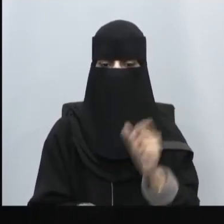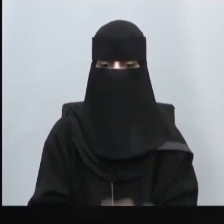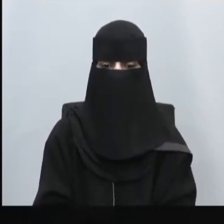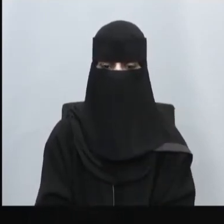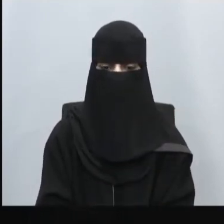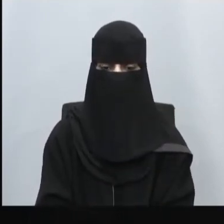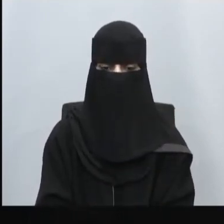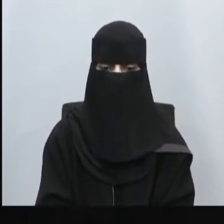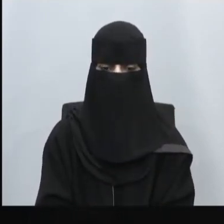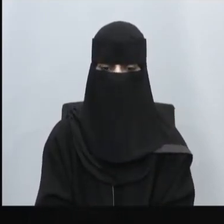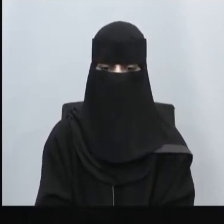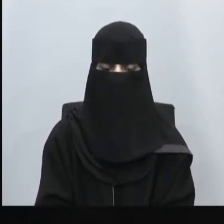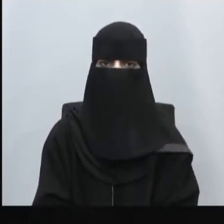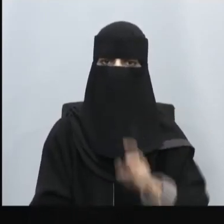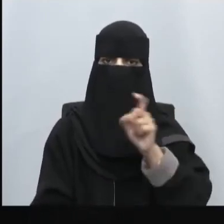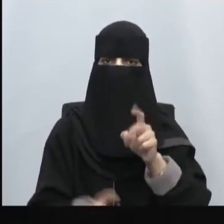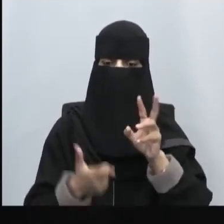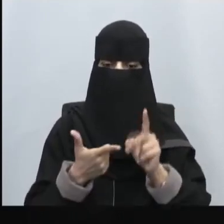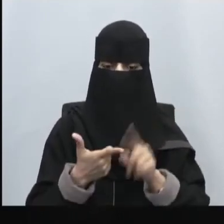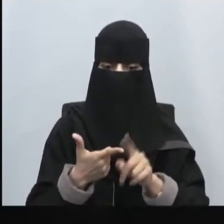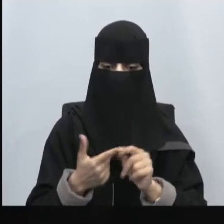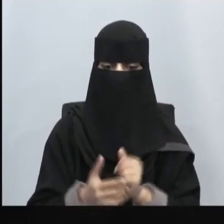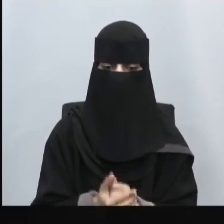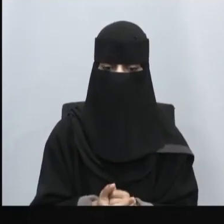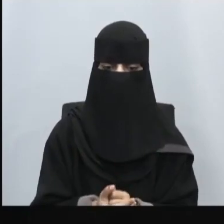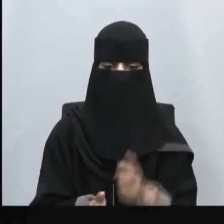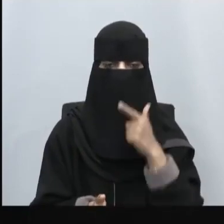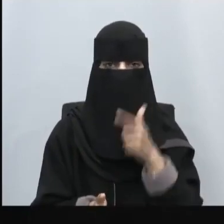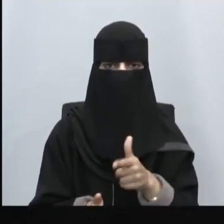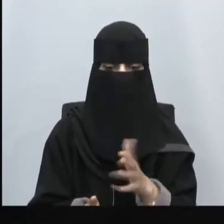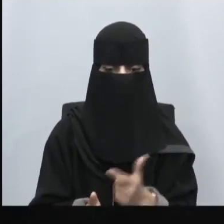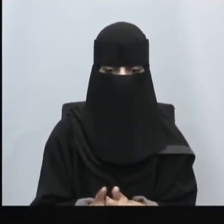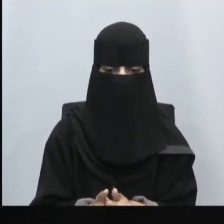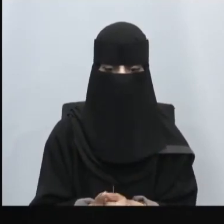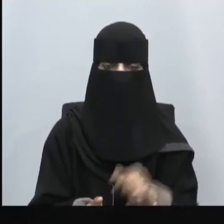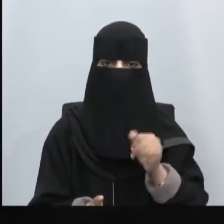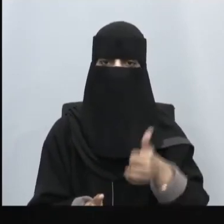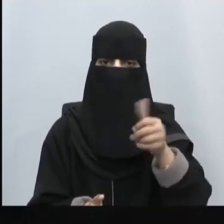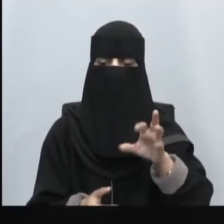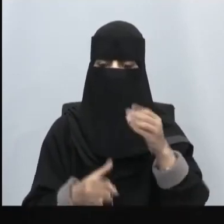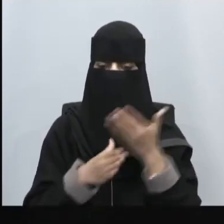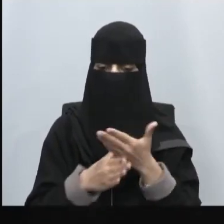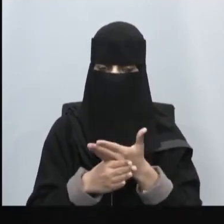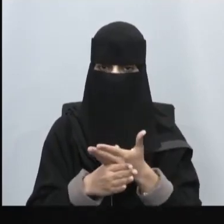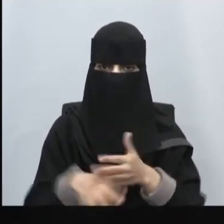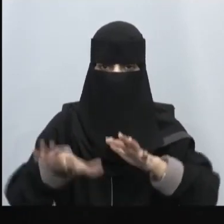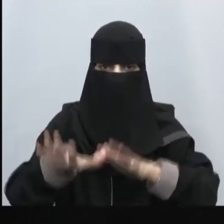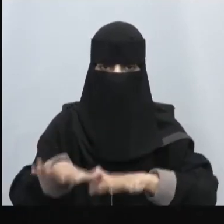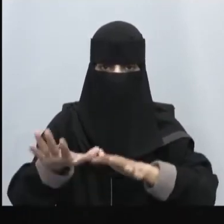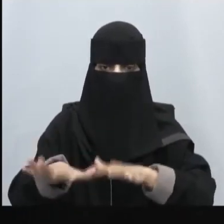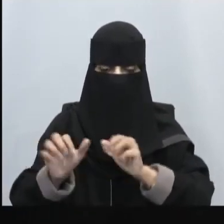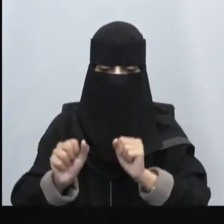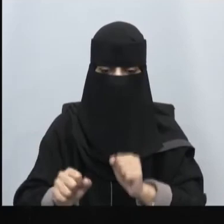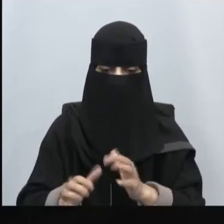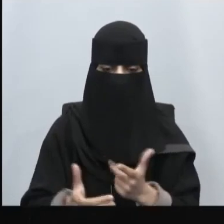لدينا الان السؤال الثاني طلابي وطالباتي والذي يقول ما هي اسباب الحملات الصليبيه يا